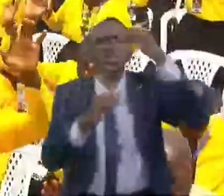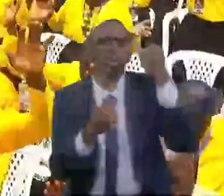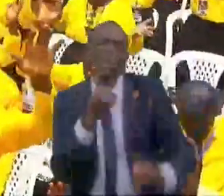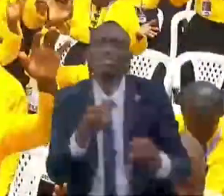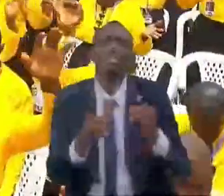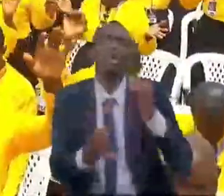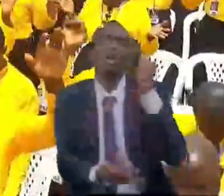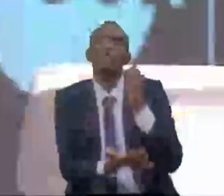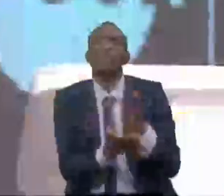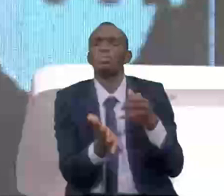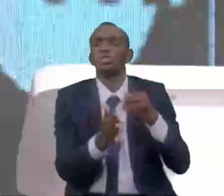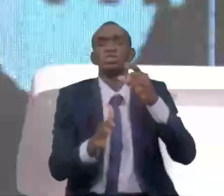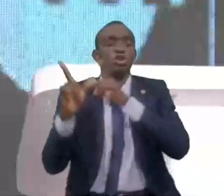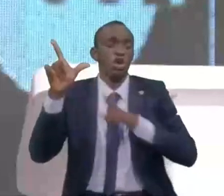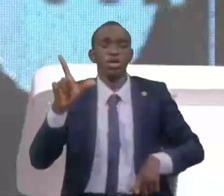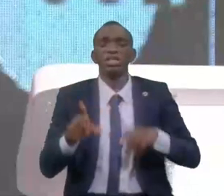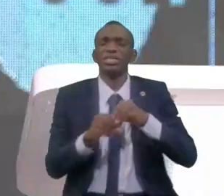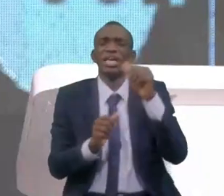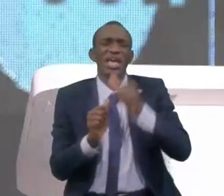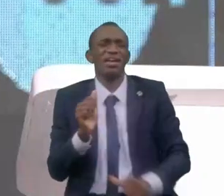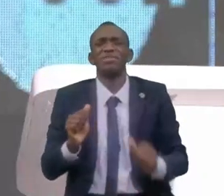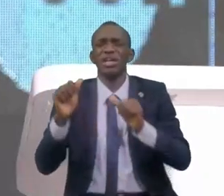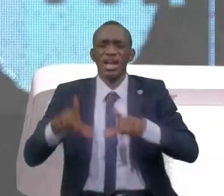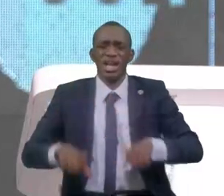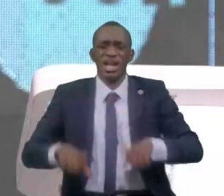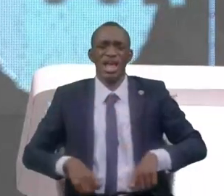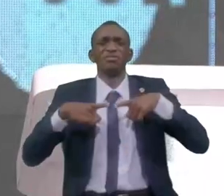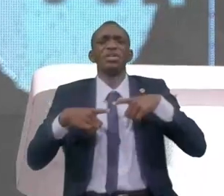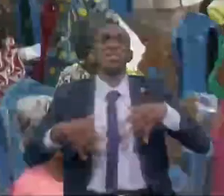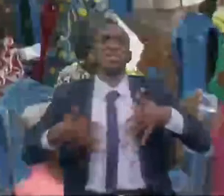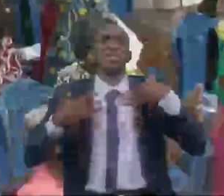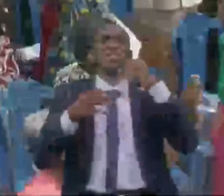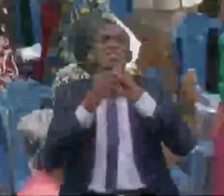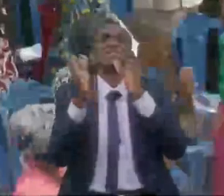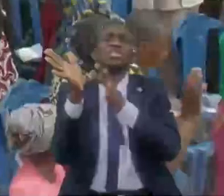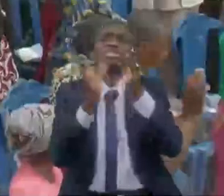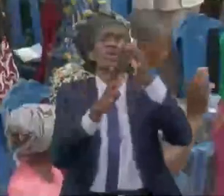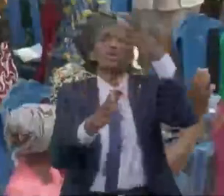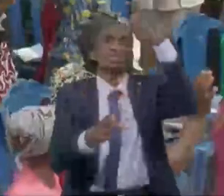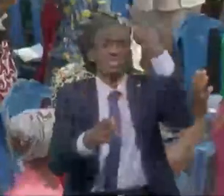chaque vie. Au nom de Jésus, nous prions.